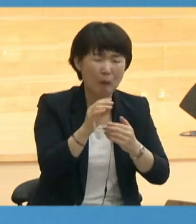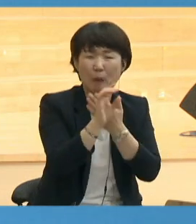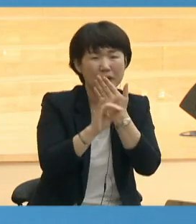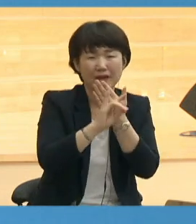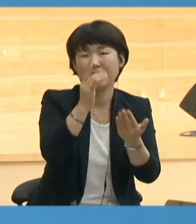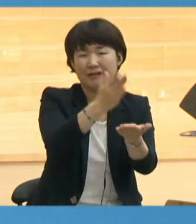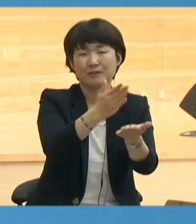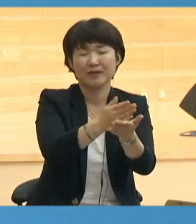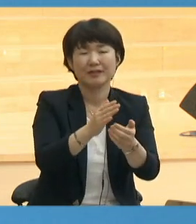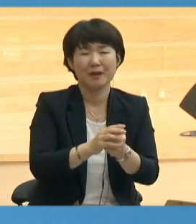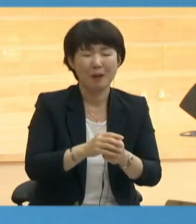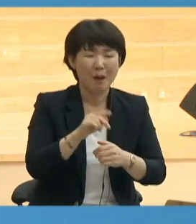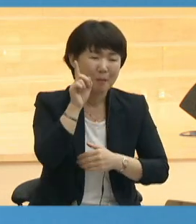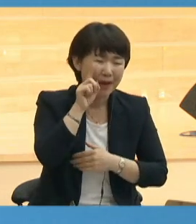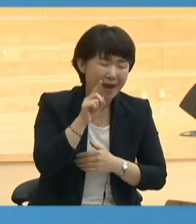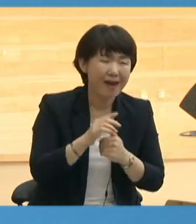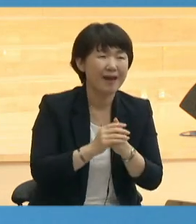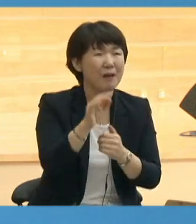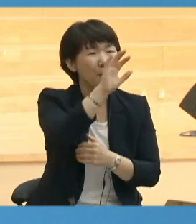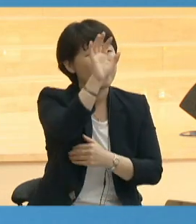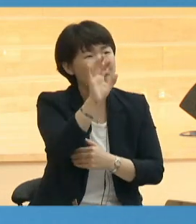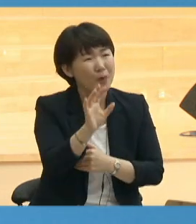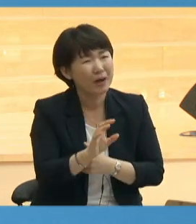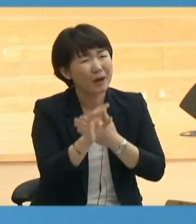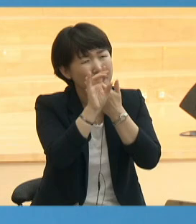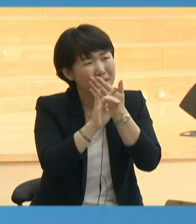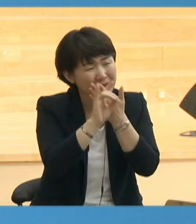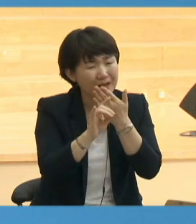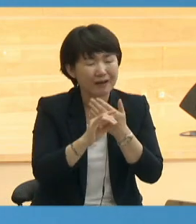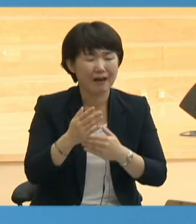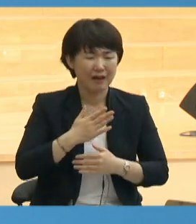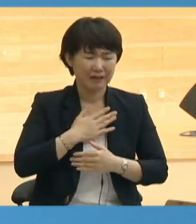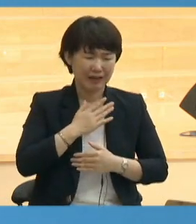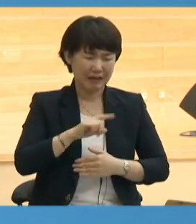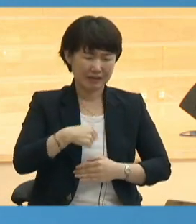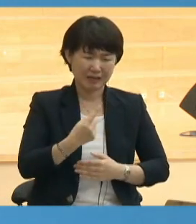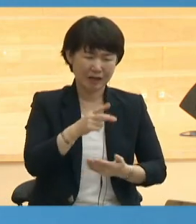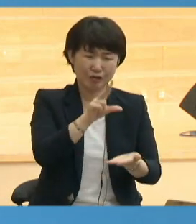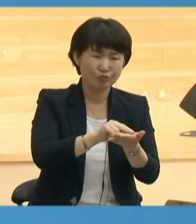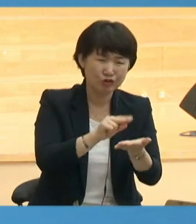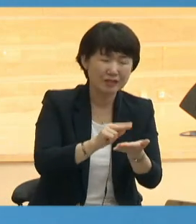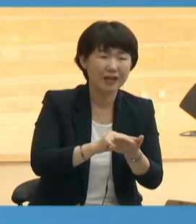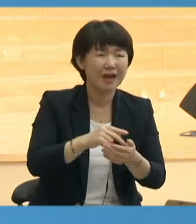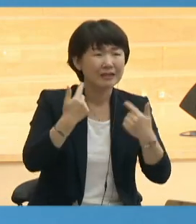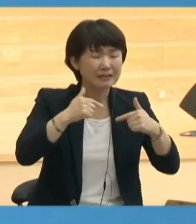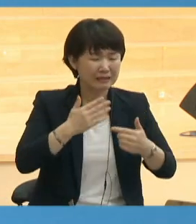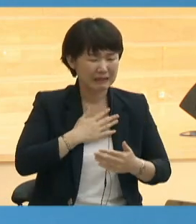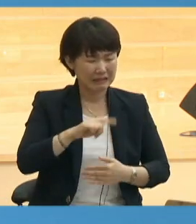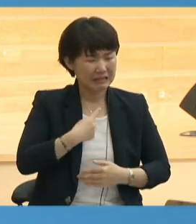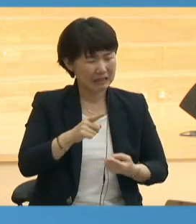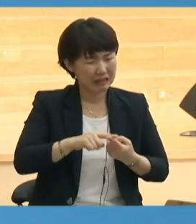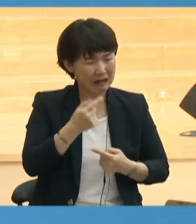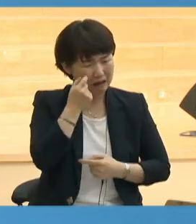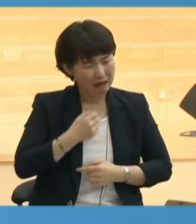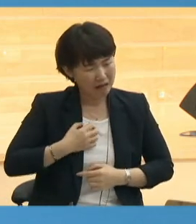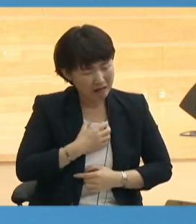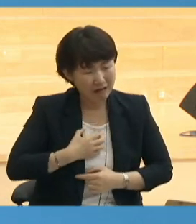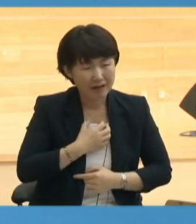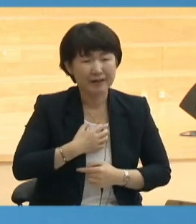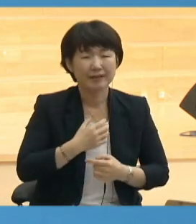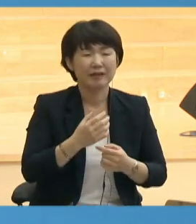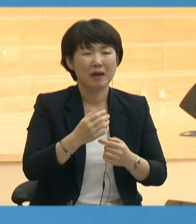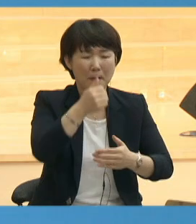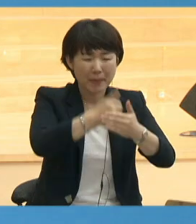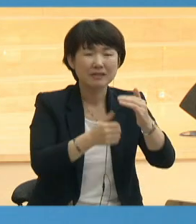밤낮 한다는 얘기가 다람쥐 쳇바퀴 돌듯이 늘 자기 문제 늘 자기 연민에 쌓이는 사람이 있어요